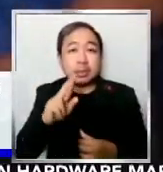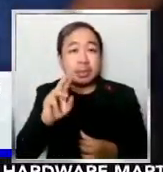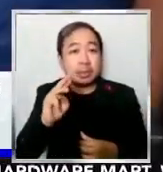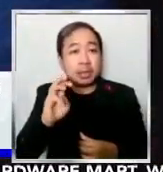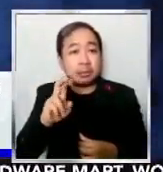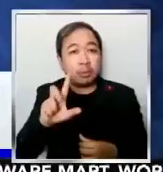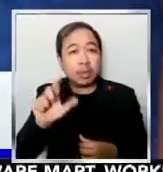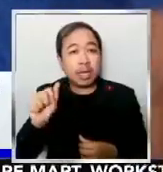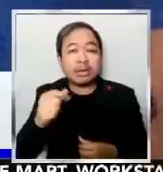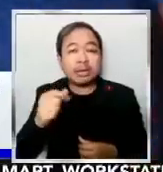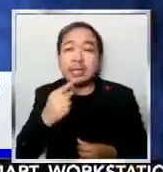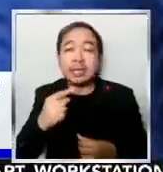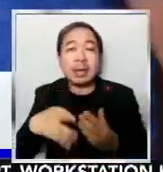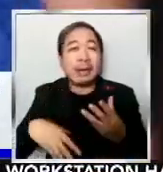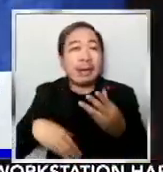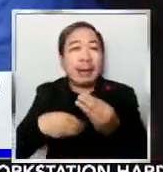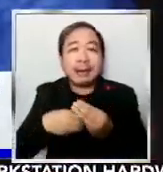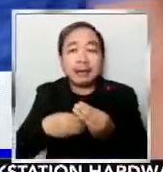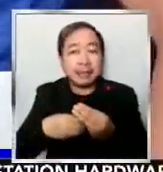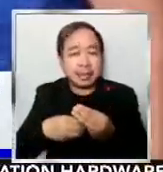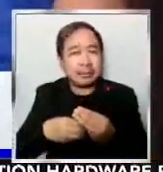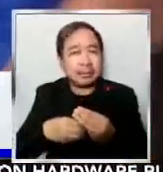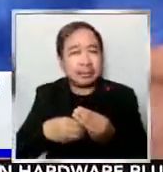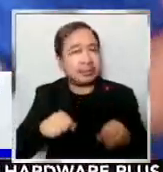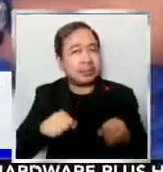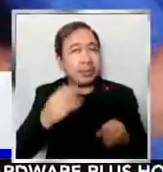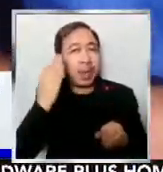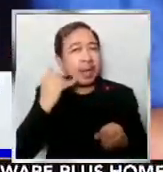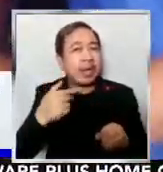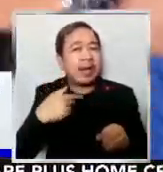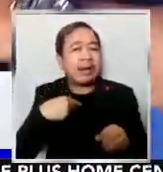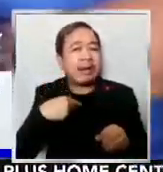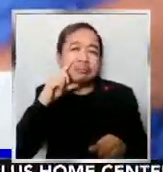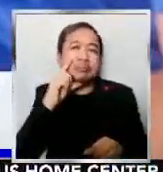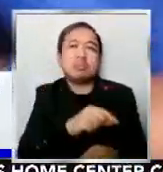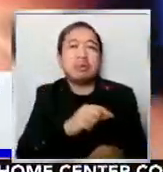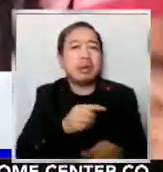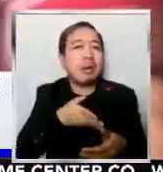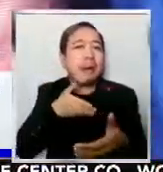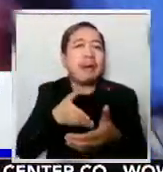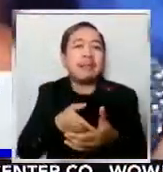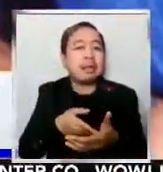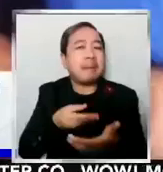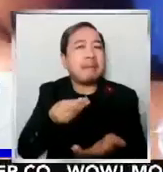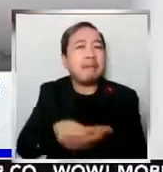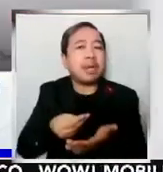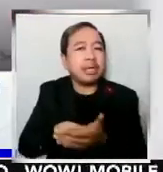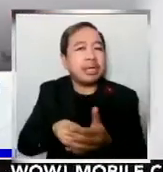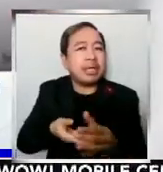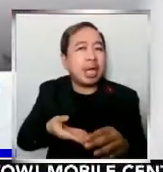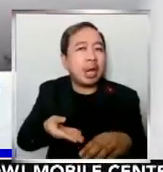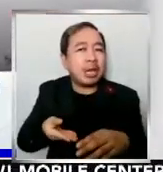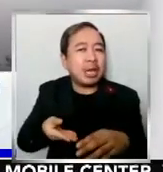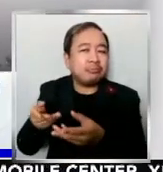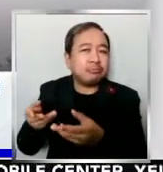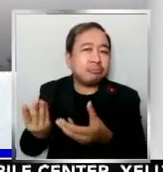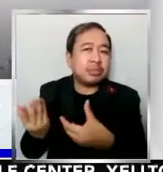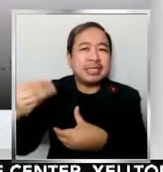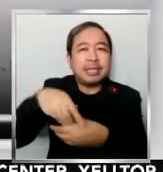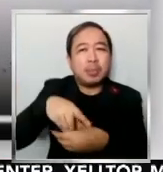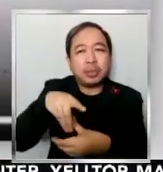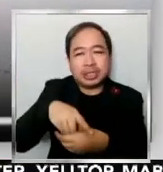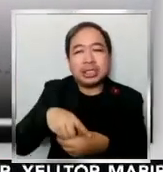na si Joel Escorial ang report ng Anti-Money Laundering Council. Ito ang detalyadong report kung sino-sino ang nagdeposito